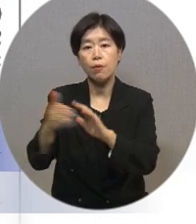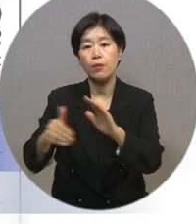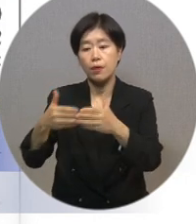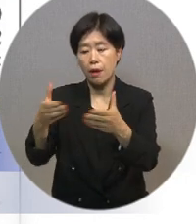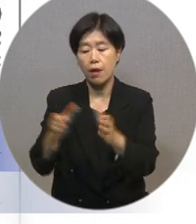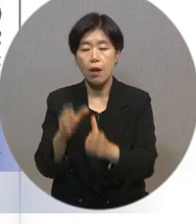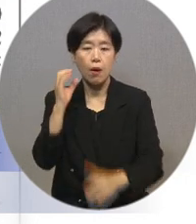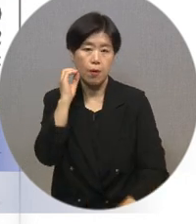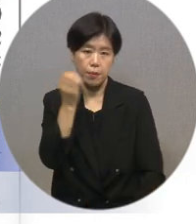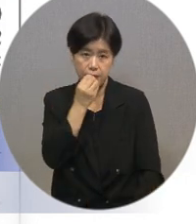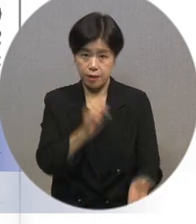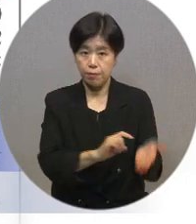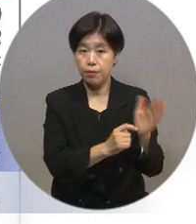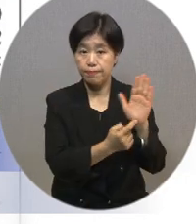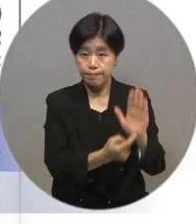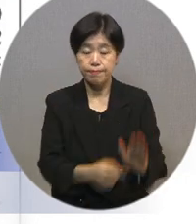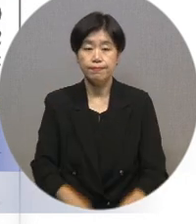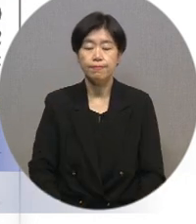발표할